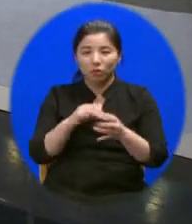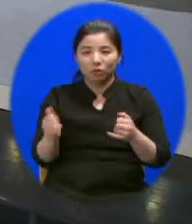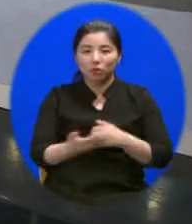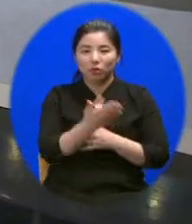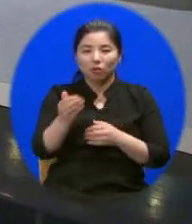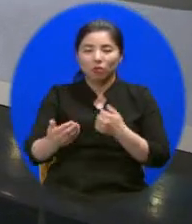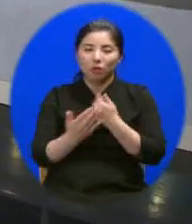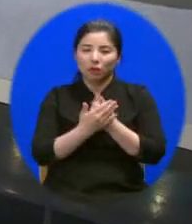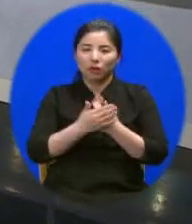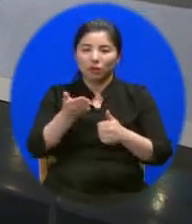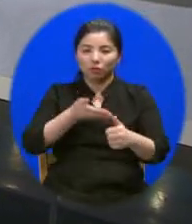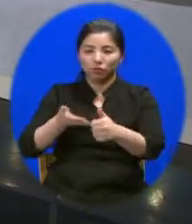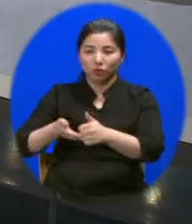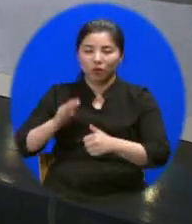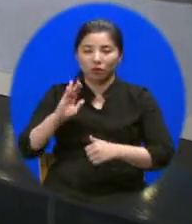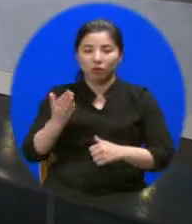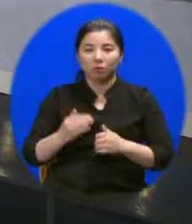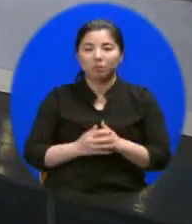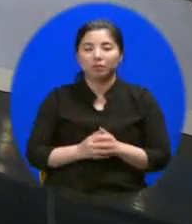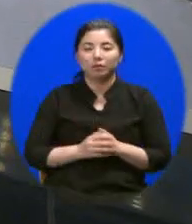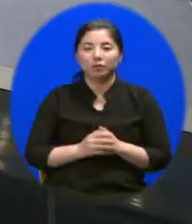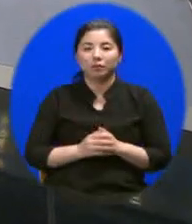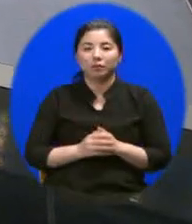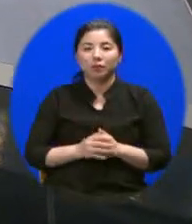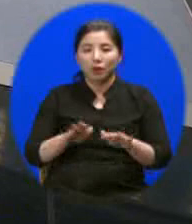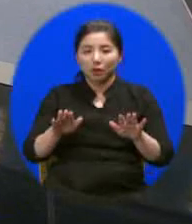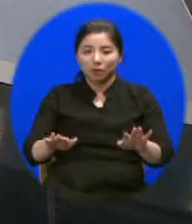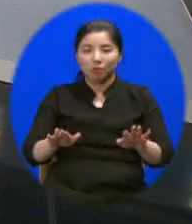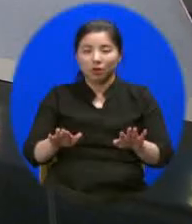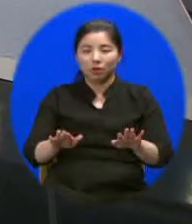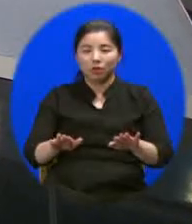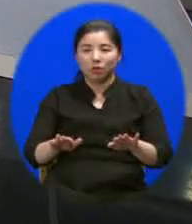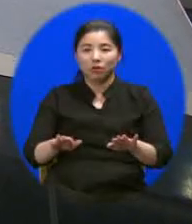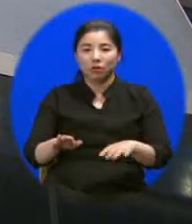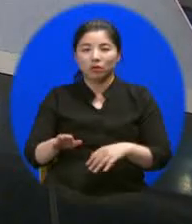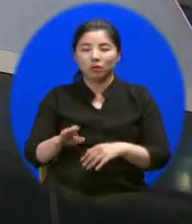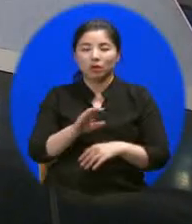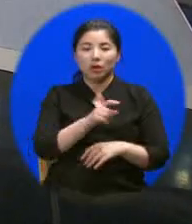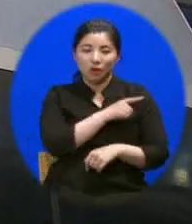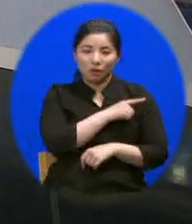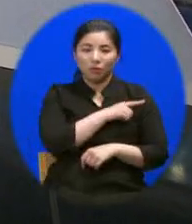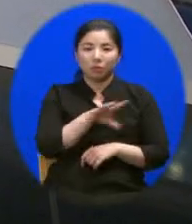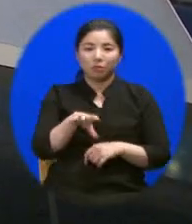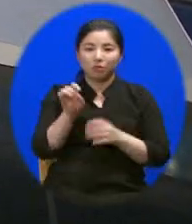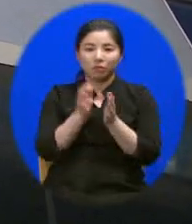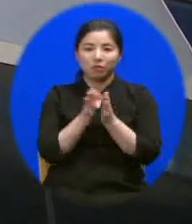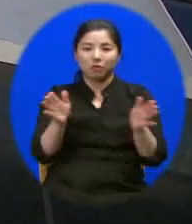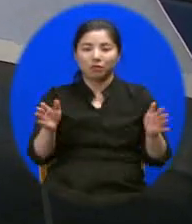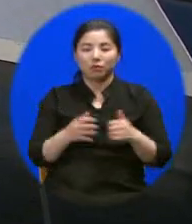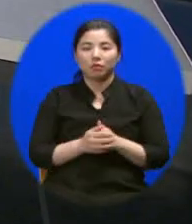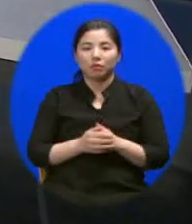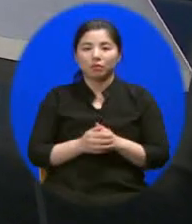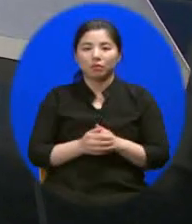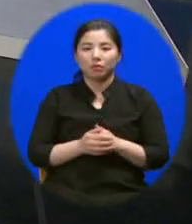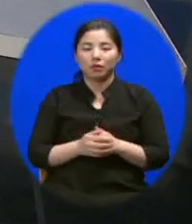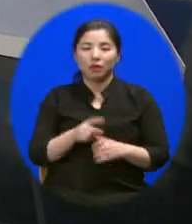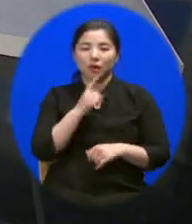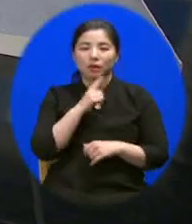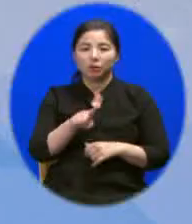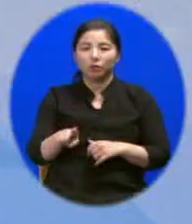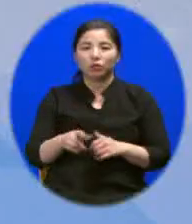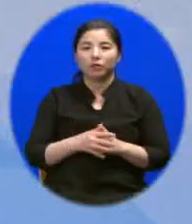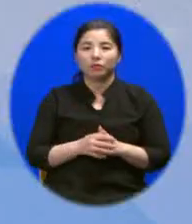지지를 호소 하시면 되겠습니다 이번엔 순서에 따라서 먼저 2무 서두부터 시작을 하겠습니다 맺음말 시간은 1분